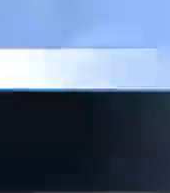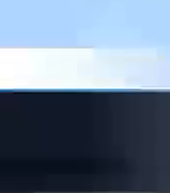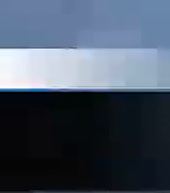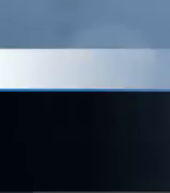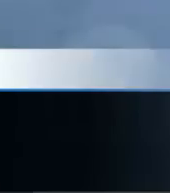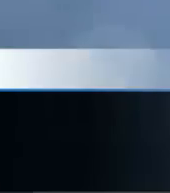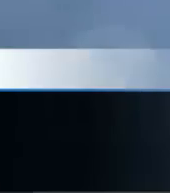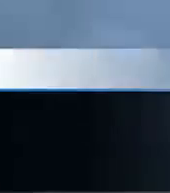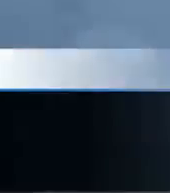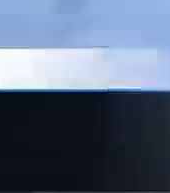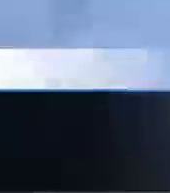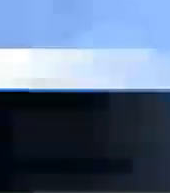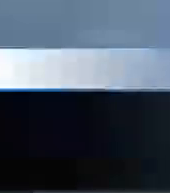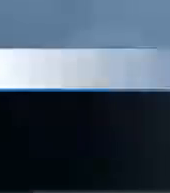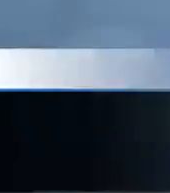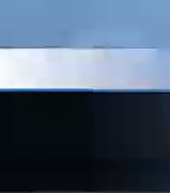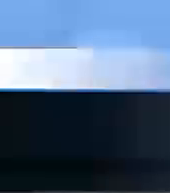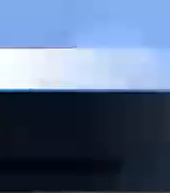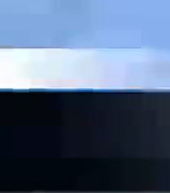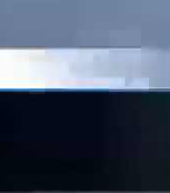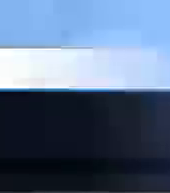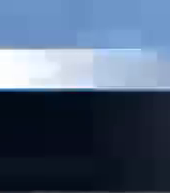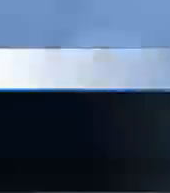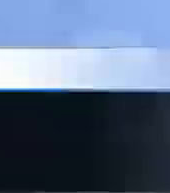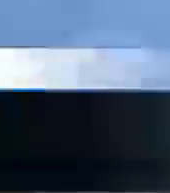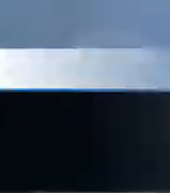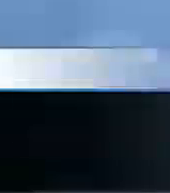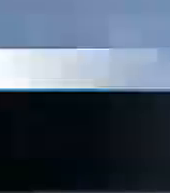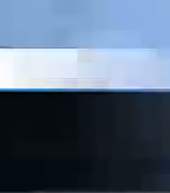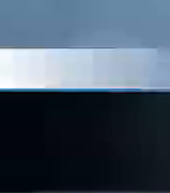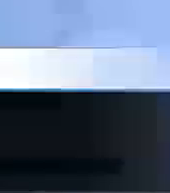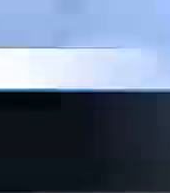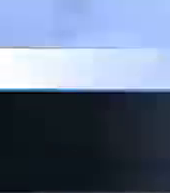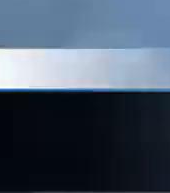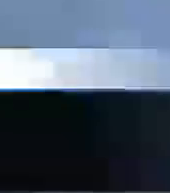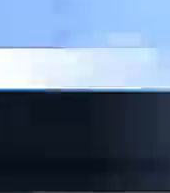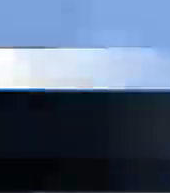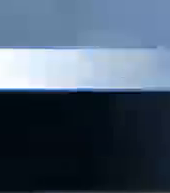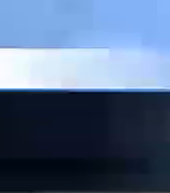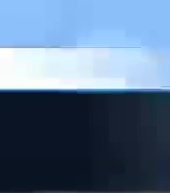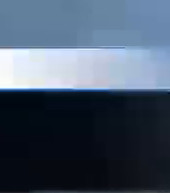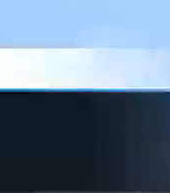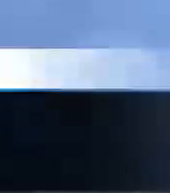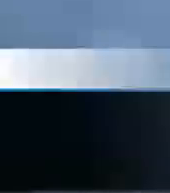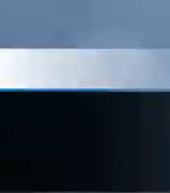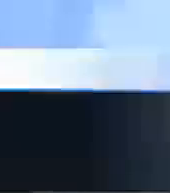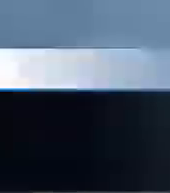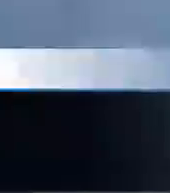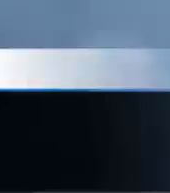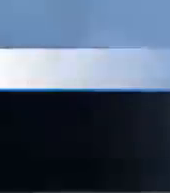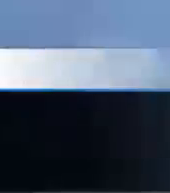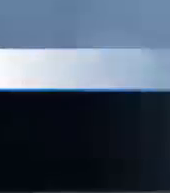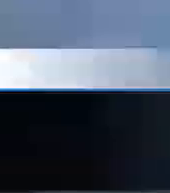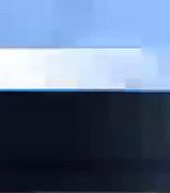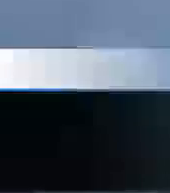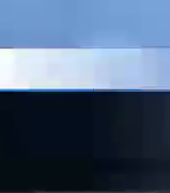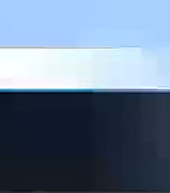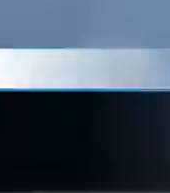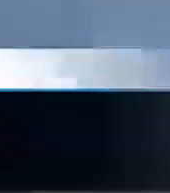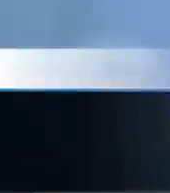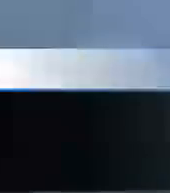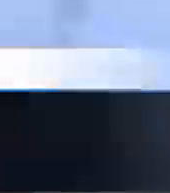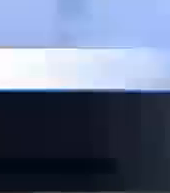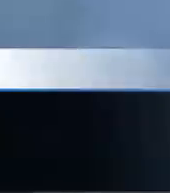심석희 선수로 다시 발화된 이 빙상계의 적폐들을 취재를